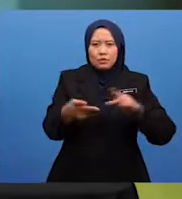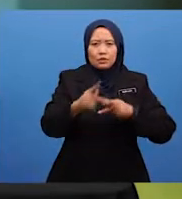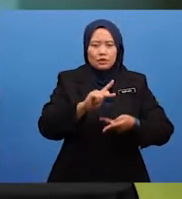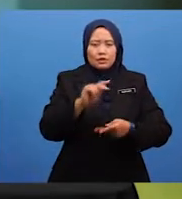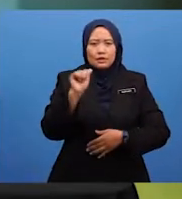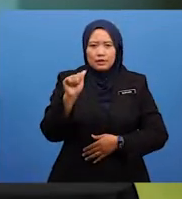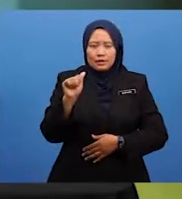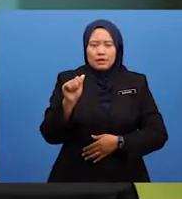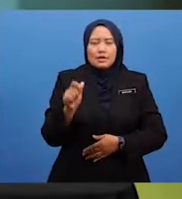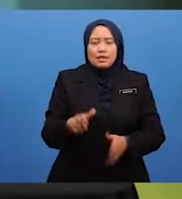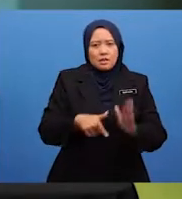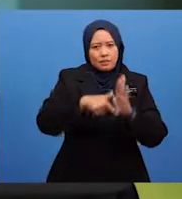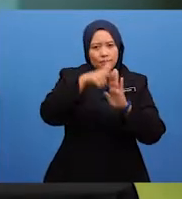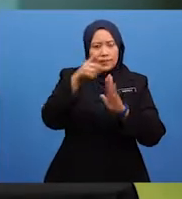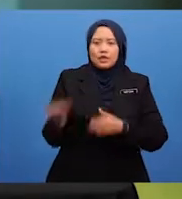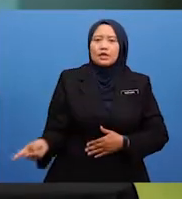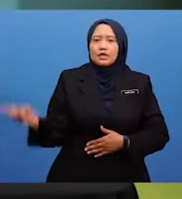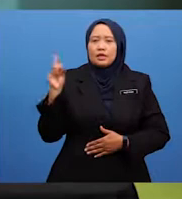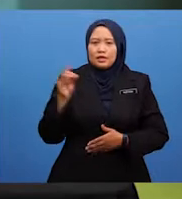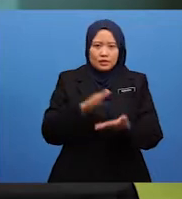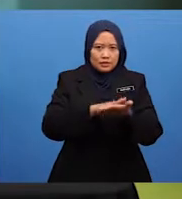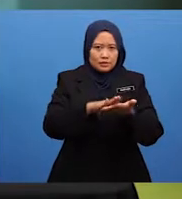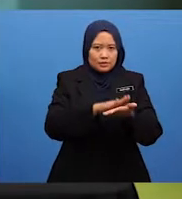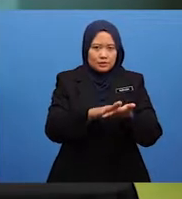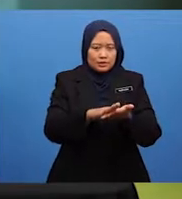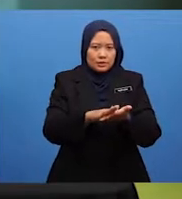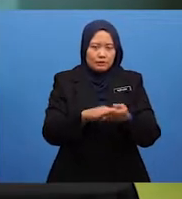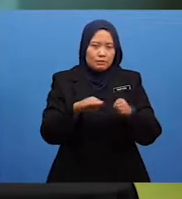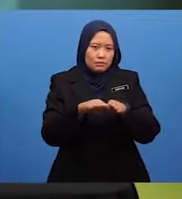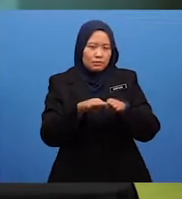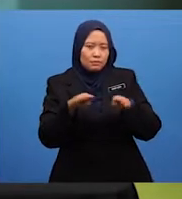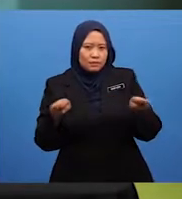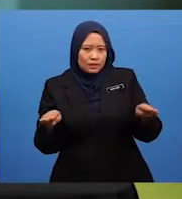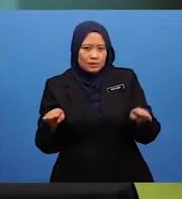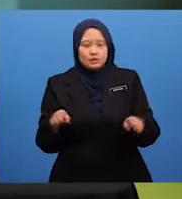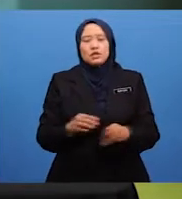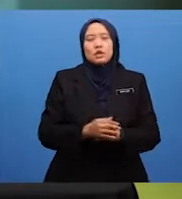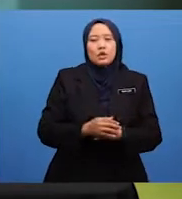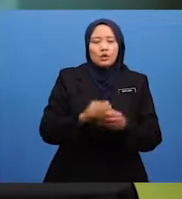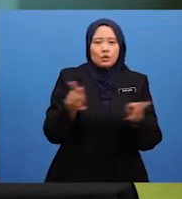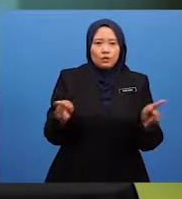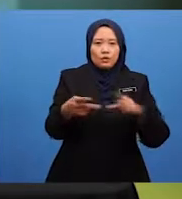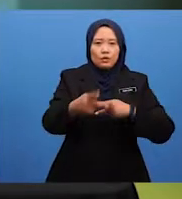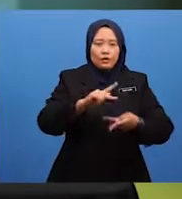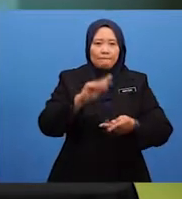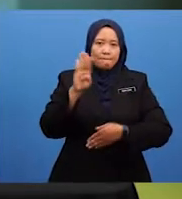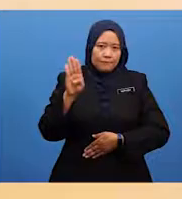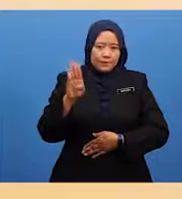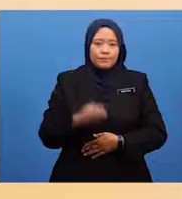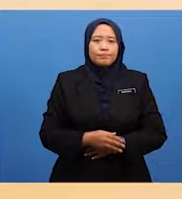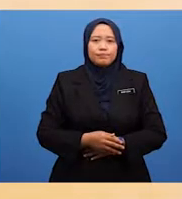daya geseran berbanding kotak B. Jadi, kita boleh